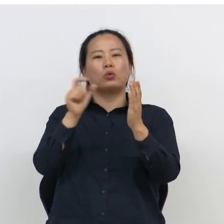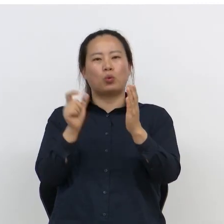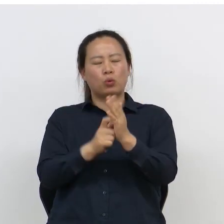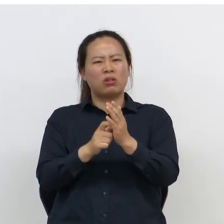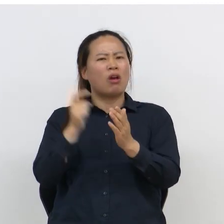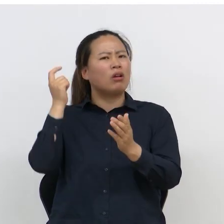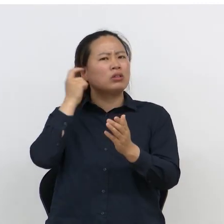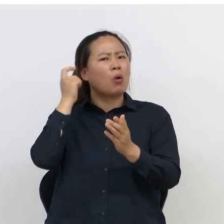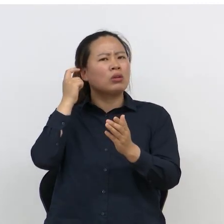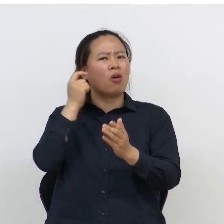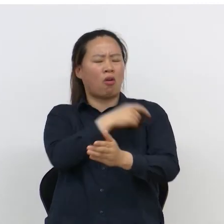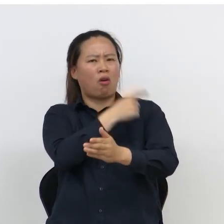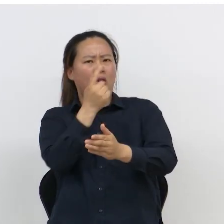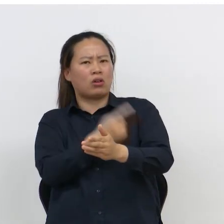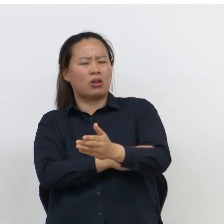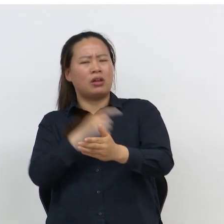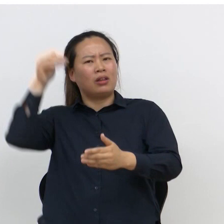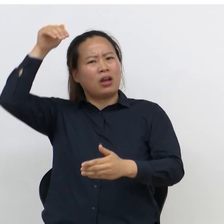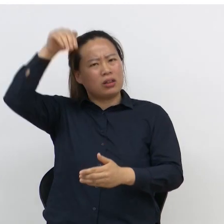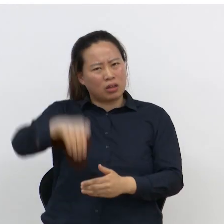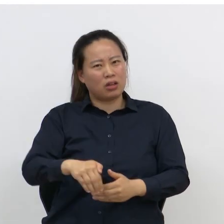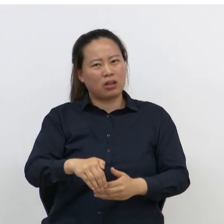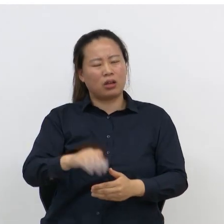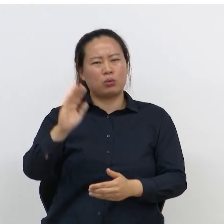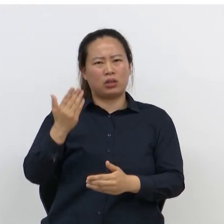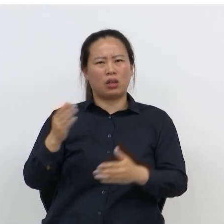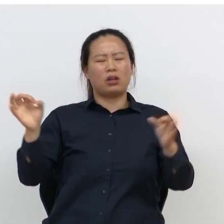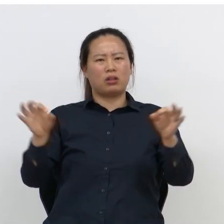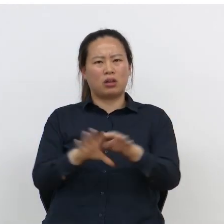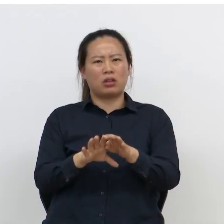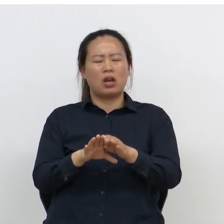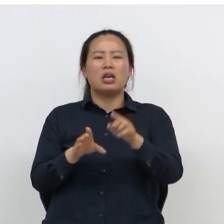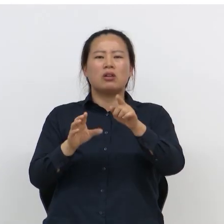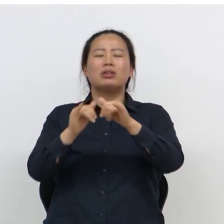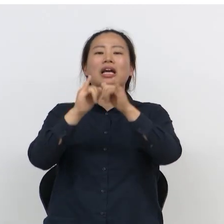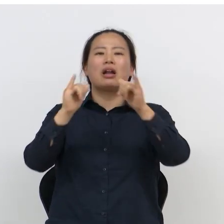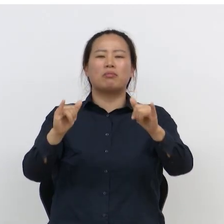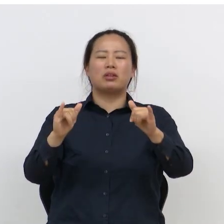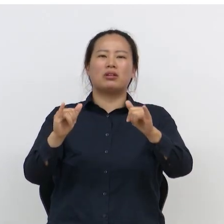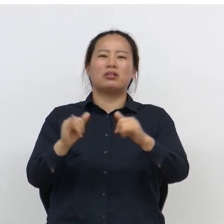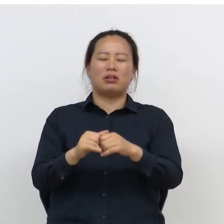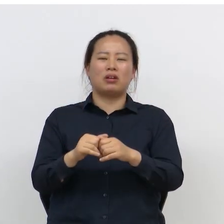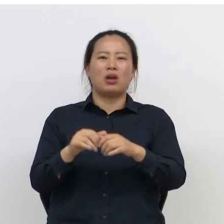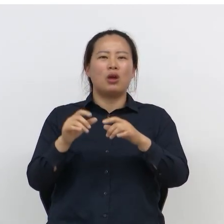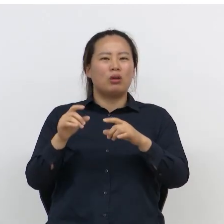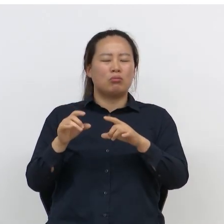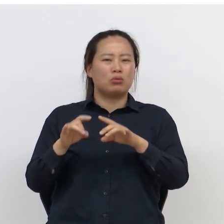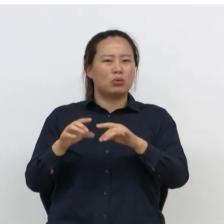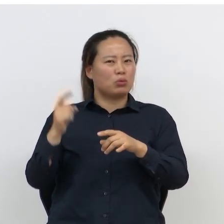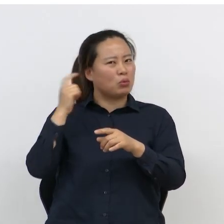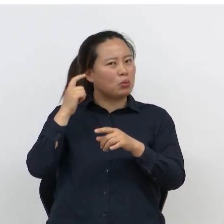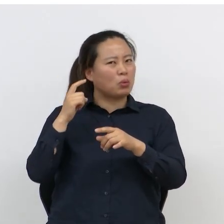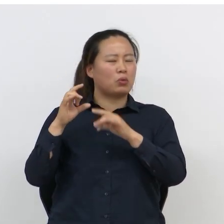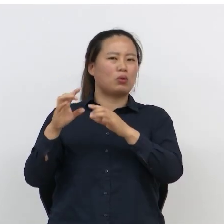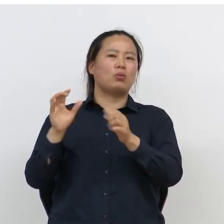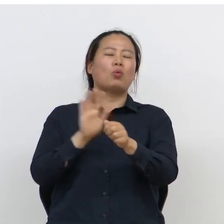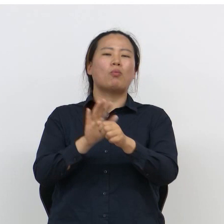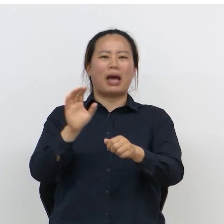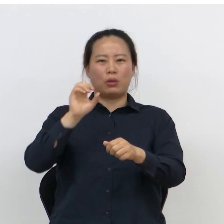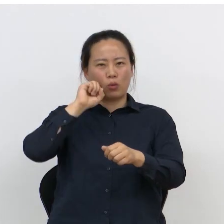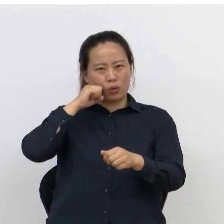청력을 완전히 잃었다 이렇게 되어 있습니다. 이런 분들은 이제 EAS의 장점을 지적하기 어렵겠죠. 그리고 또 다른 연구인데요. 수술